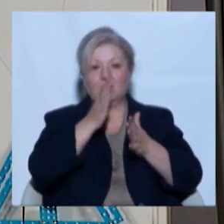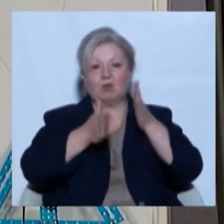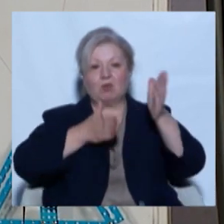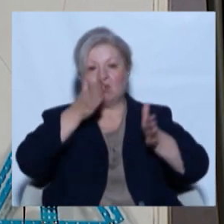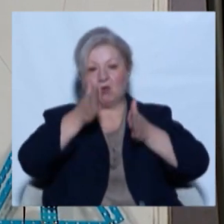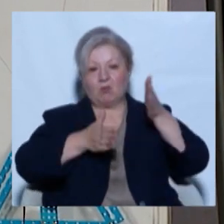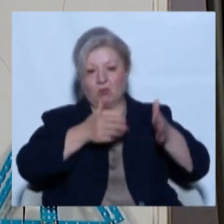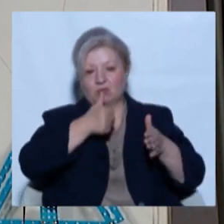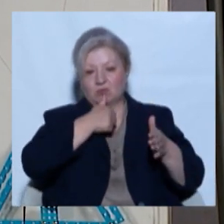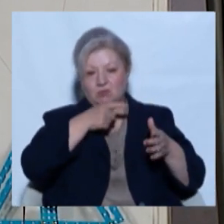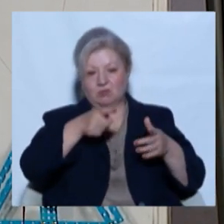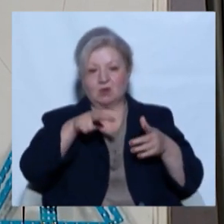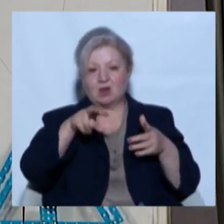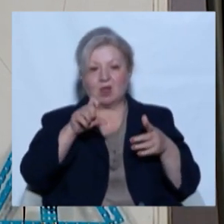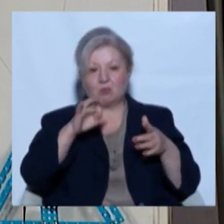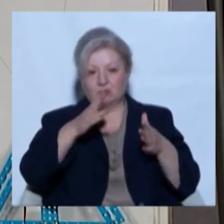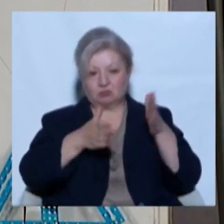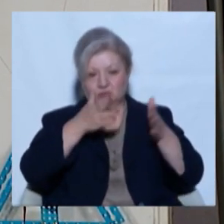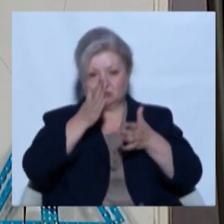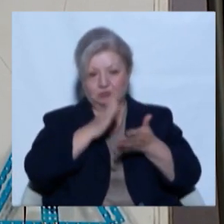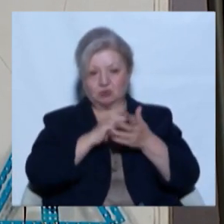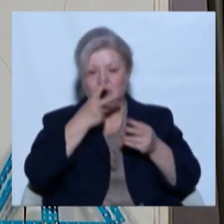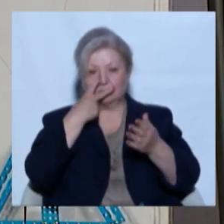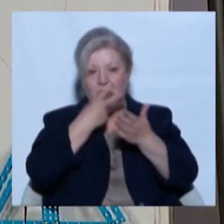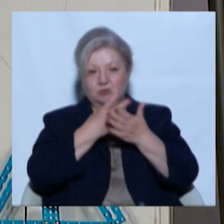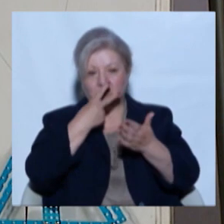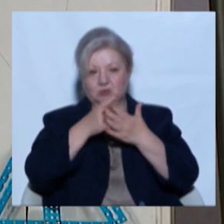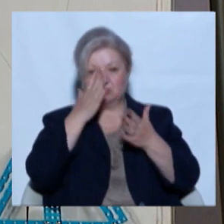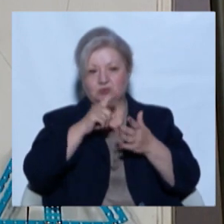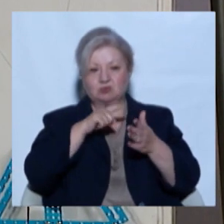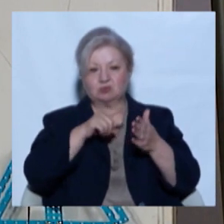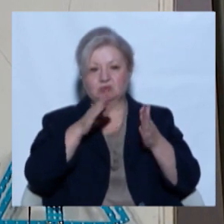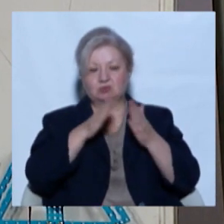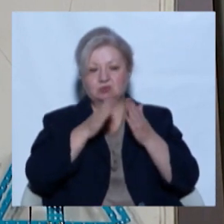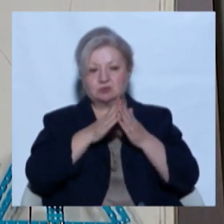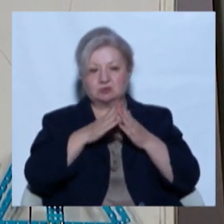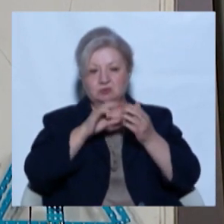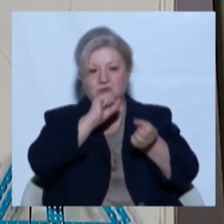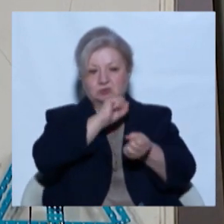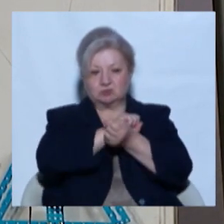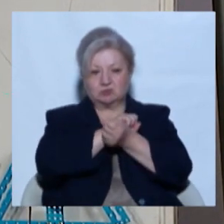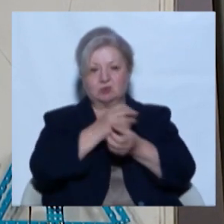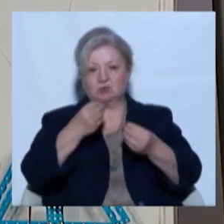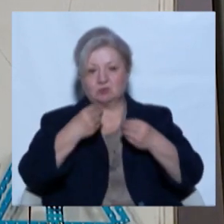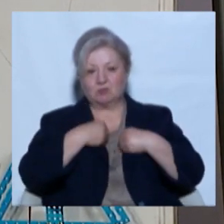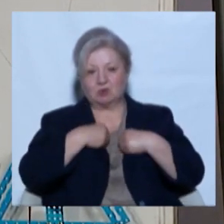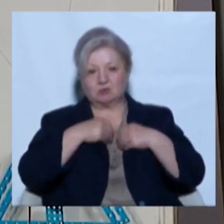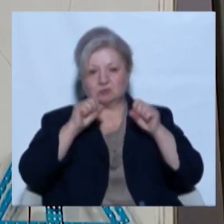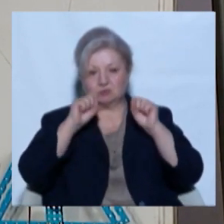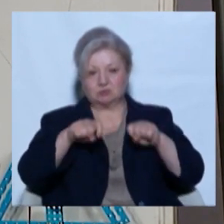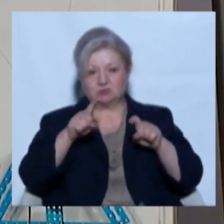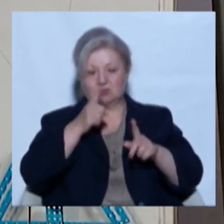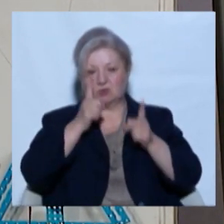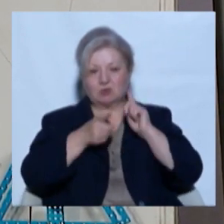რომელიც გიდემონსტრირეთ, ანუ რობოტი, რომელიც დისტანციურად სახლიდან გამოუსვლელად გვაძლევს საშუალებას, რომ ჩავატაროთ